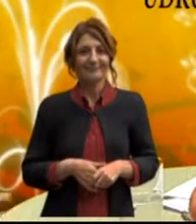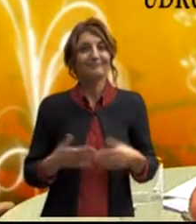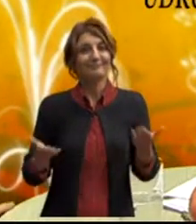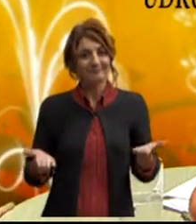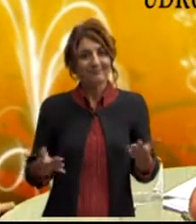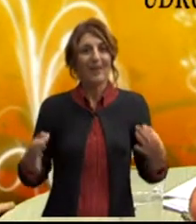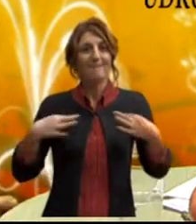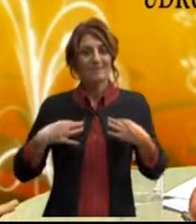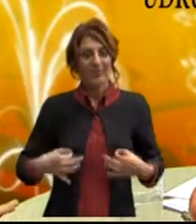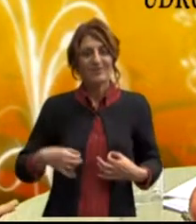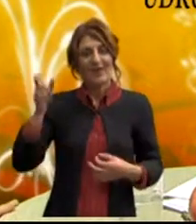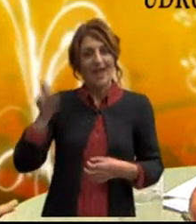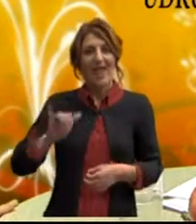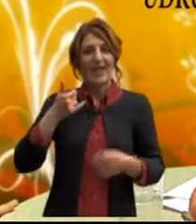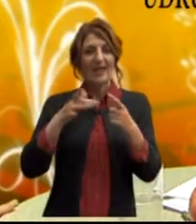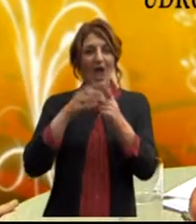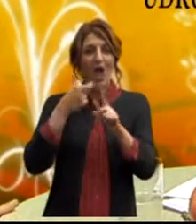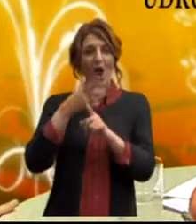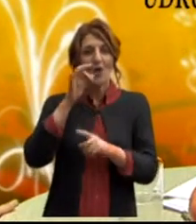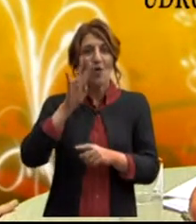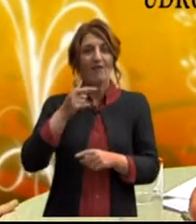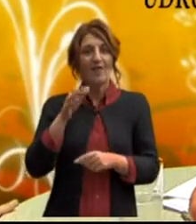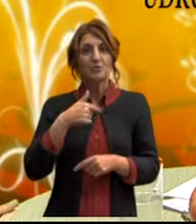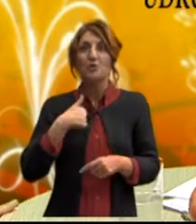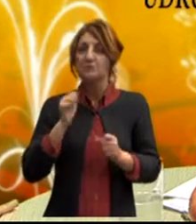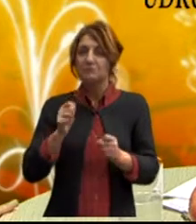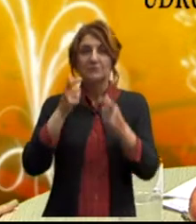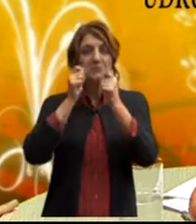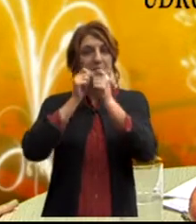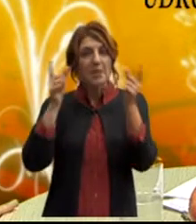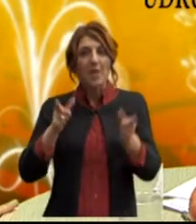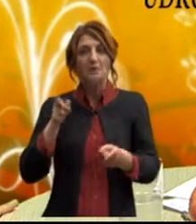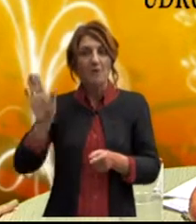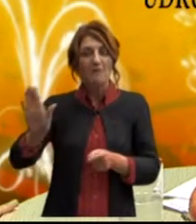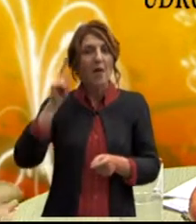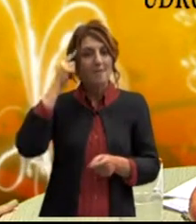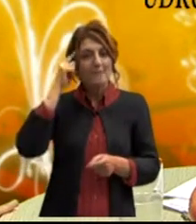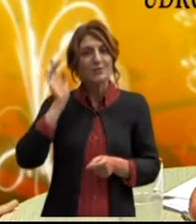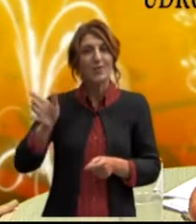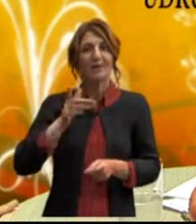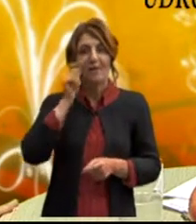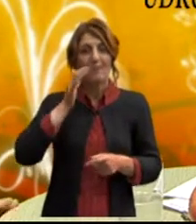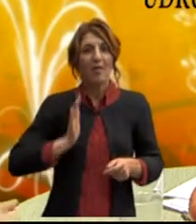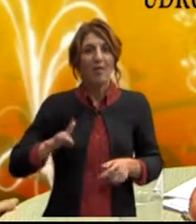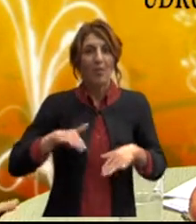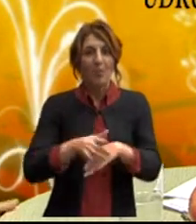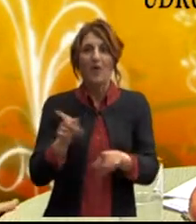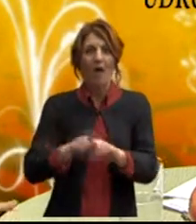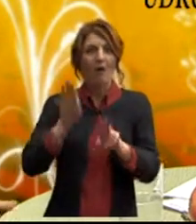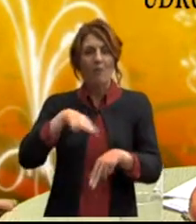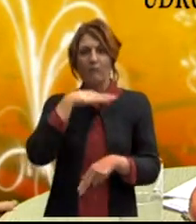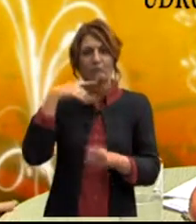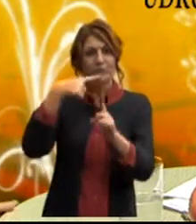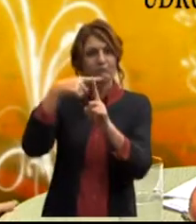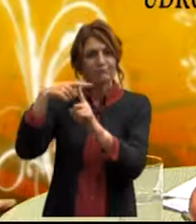Profesor Jakovljević, ja sam vrlo ugodno iznenađena sa stavom naših građana, sa njihovim optimizmom, ajmo to tako